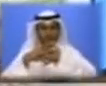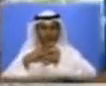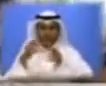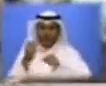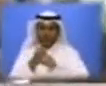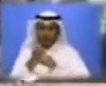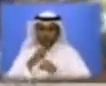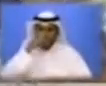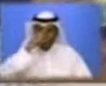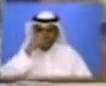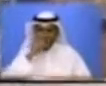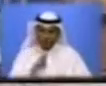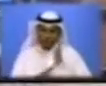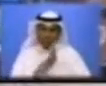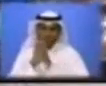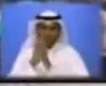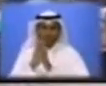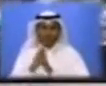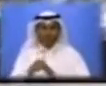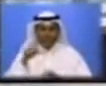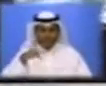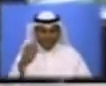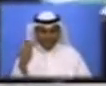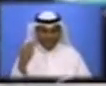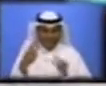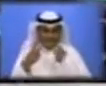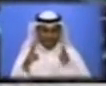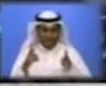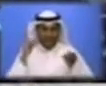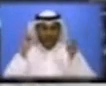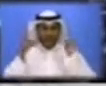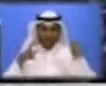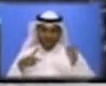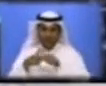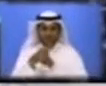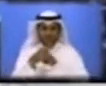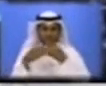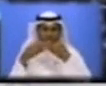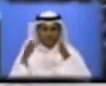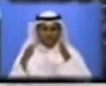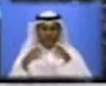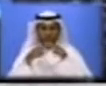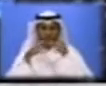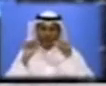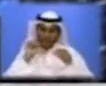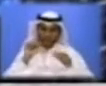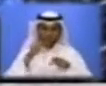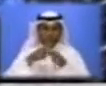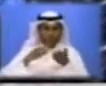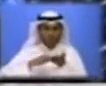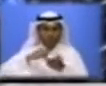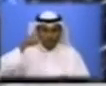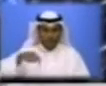خلال افتتاح الدورة 13 لمجلس الدفاع المشترك لدول مجلس التعاون الخليجي اليوم في